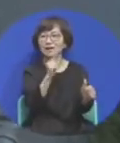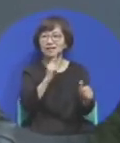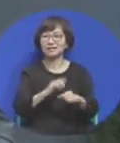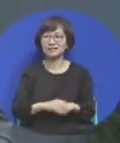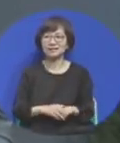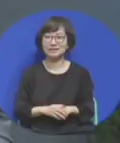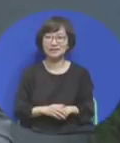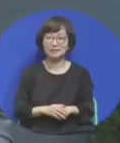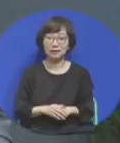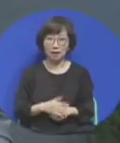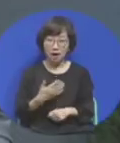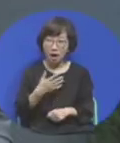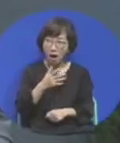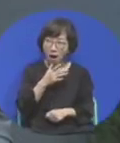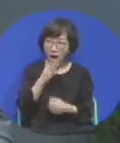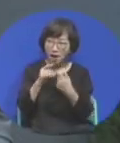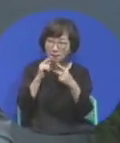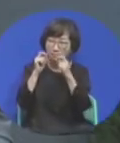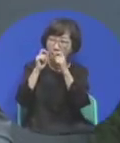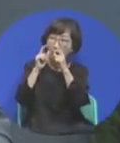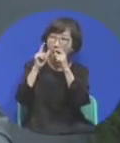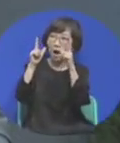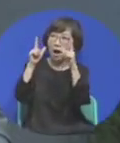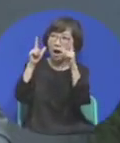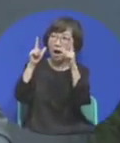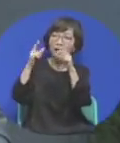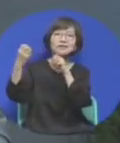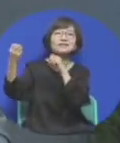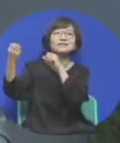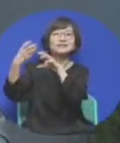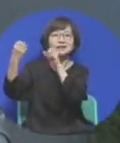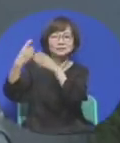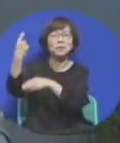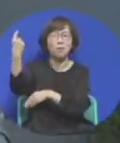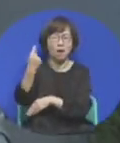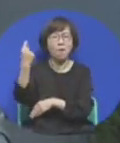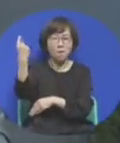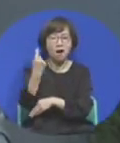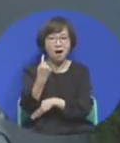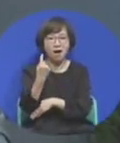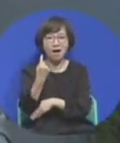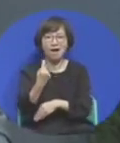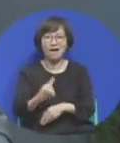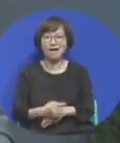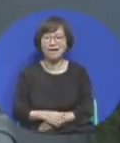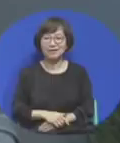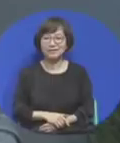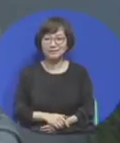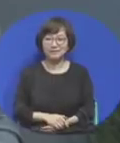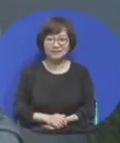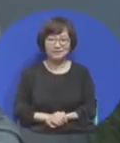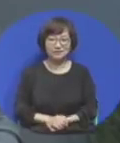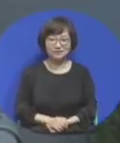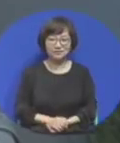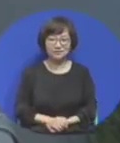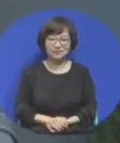버리면 가만히 있는데 응답 와요. If you realize that, even if you're completely still, 가만히 있어도 말입니까? 그렇습니다. Answers will come. That's true. Even if you're completely still, 우리가 해야 될 게 있고